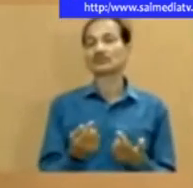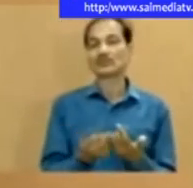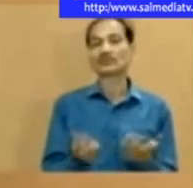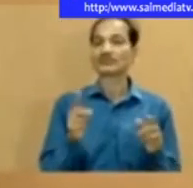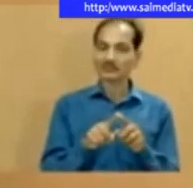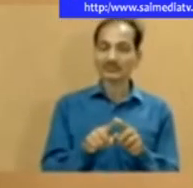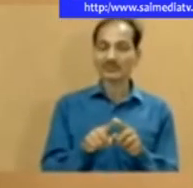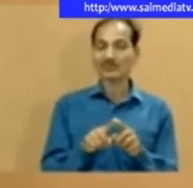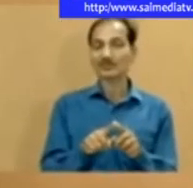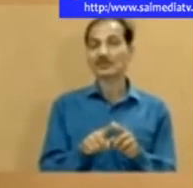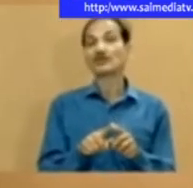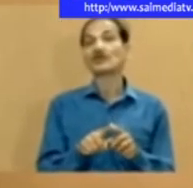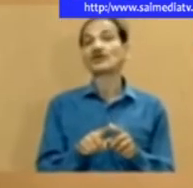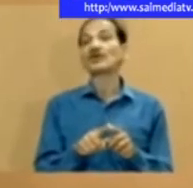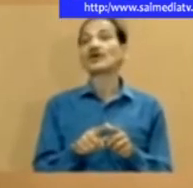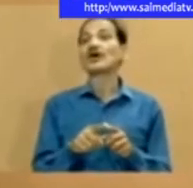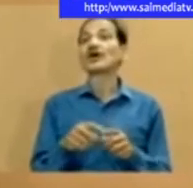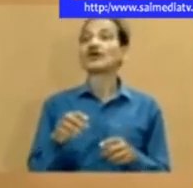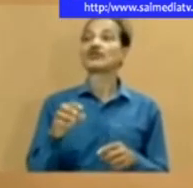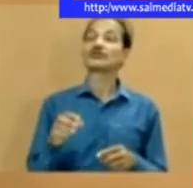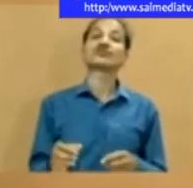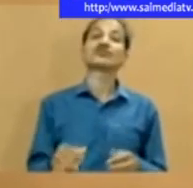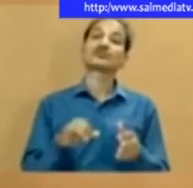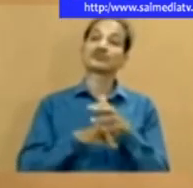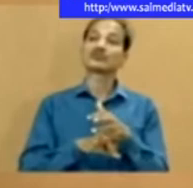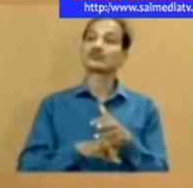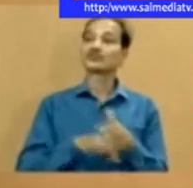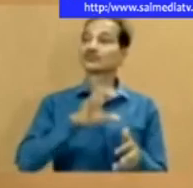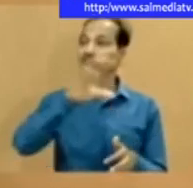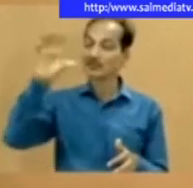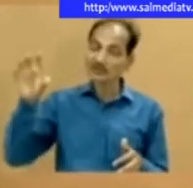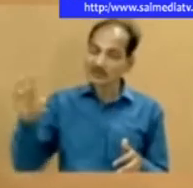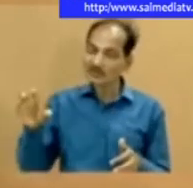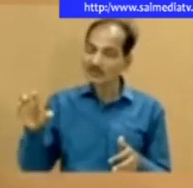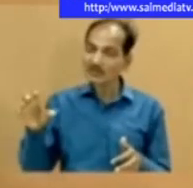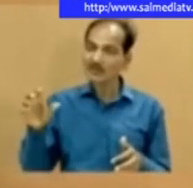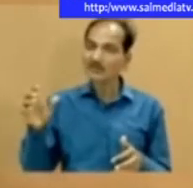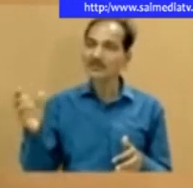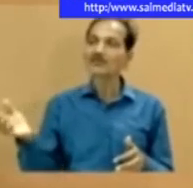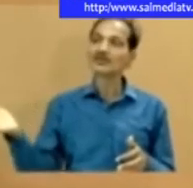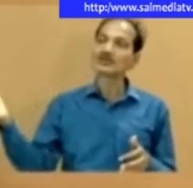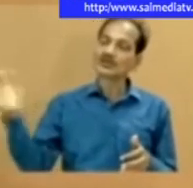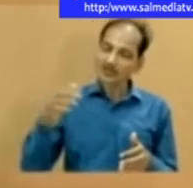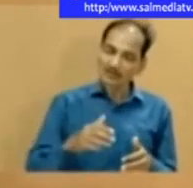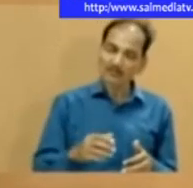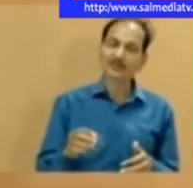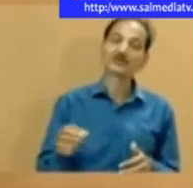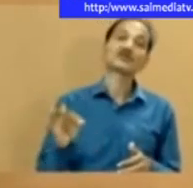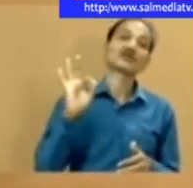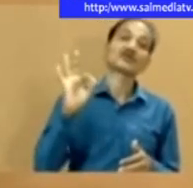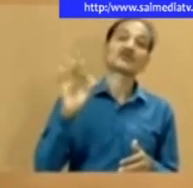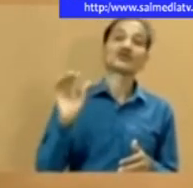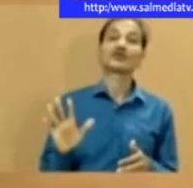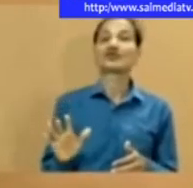ତେଣୁ ଡରନ୍ତୁ ନାହିଁ ନିର୍ଭୀକ ଭାବରେ କହନ୍ତୁ ନିର୍ଭୀକ ଭାବରେ ଯୋଗାଯୋଗ ସ୍ଥାପନ କରନ୍ତୁ ମୁଁ ଆପଣଙ୍କୁ